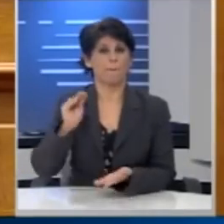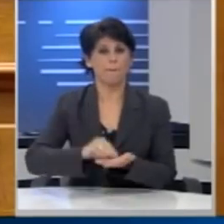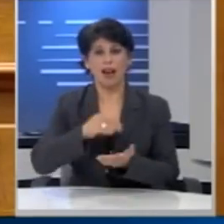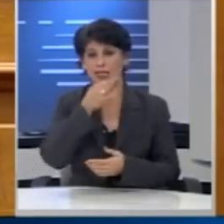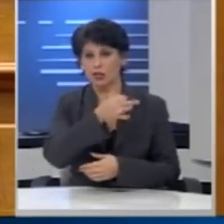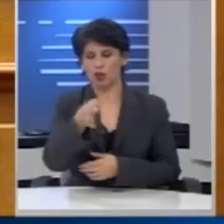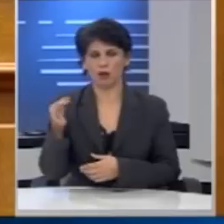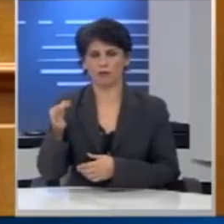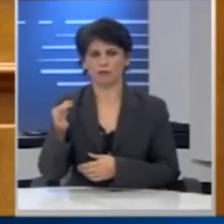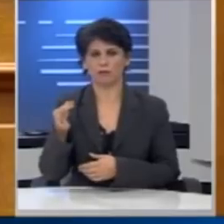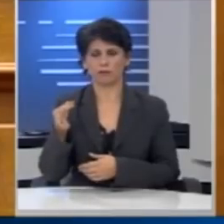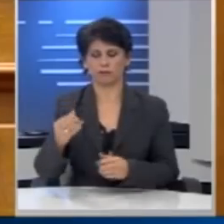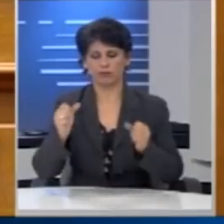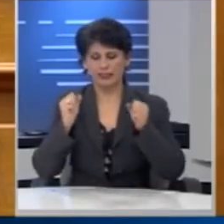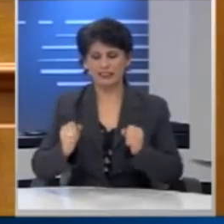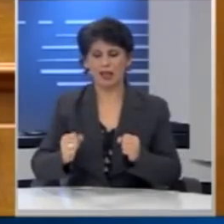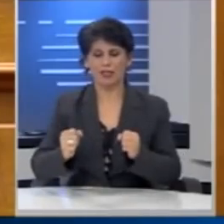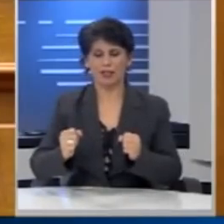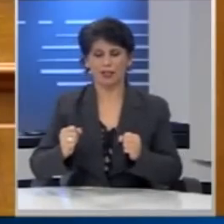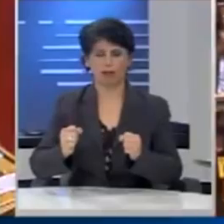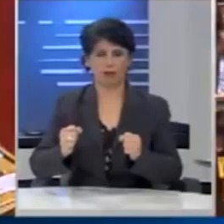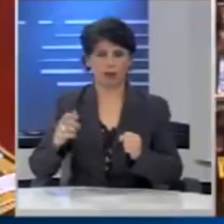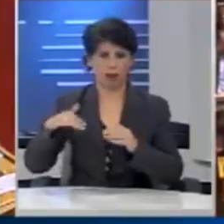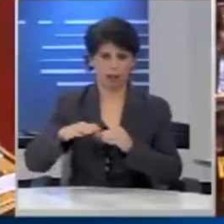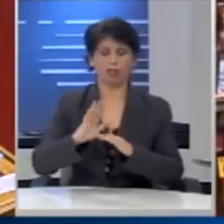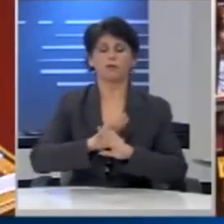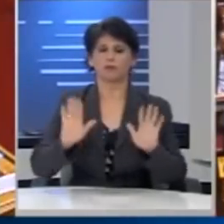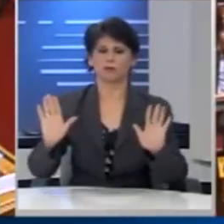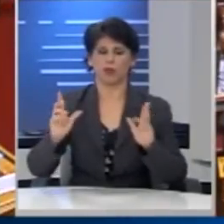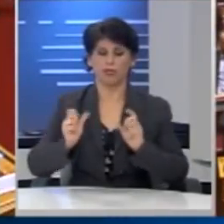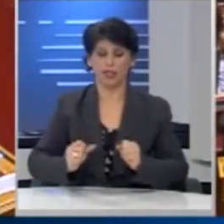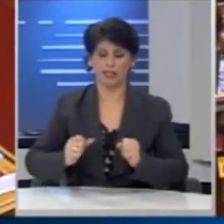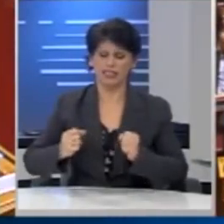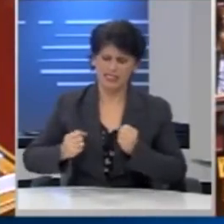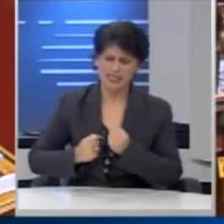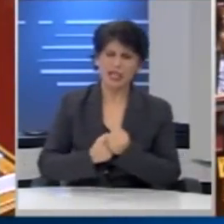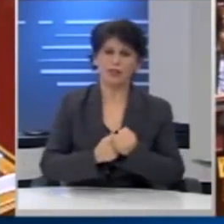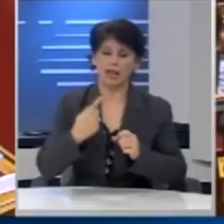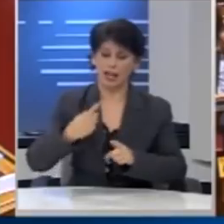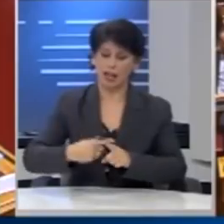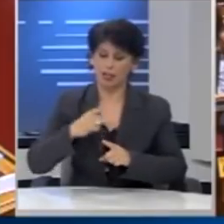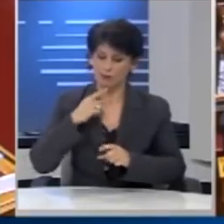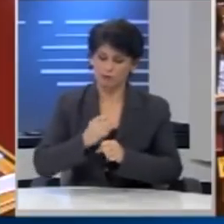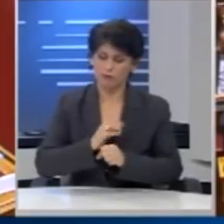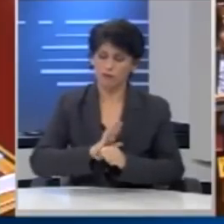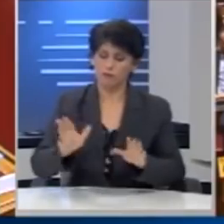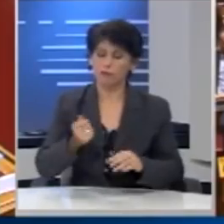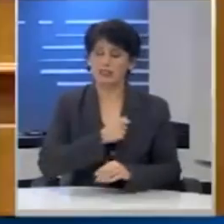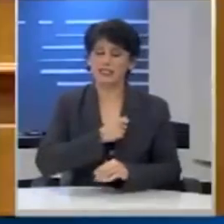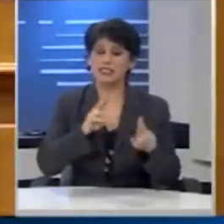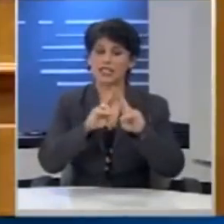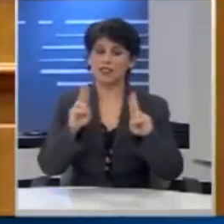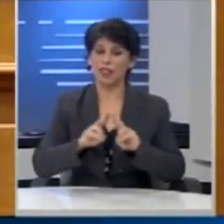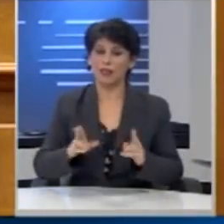Επαναλαμβάνω την αταλάντευτη θέση μας. Η Ελλάδα μένει πιστή και στο διεθνές